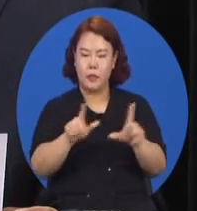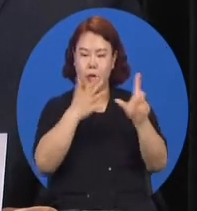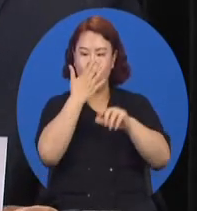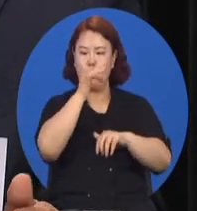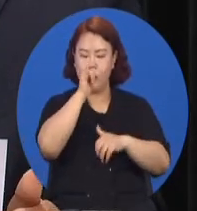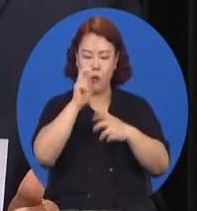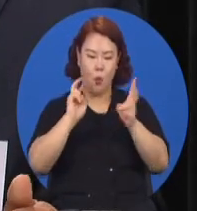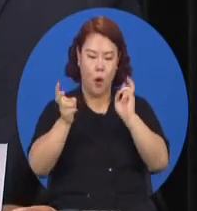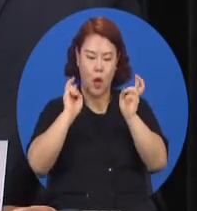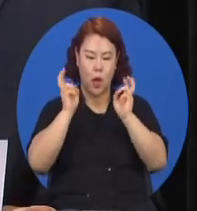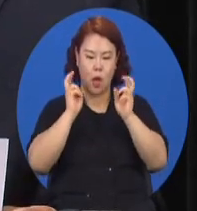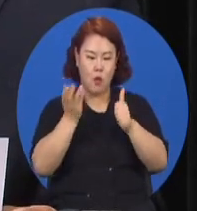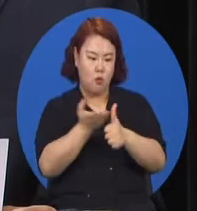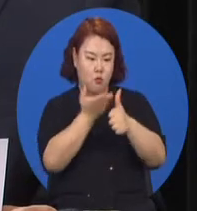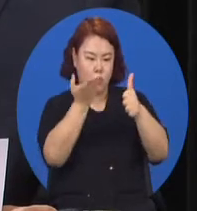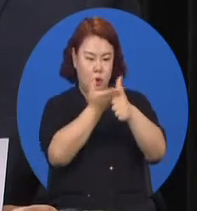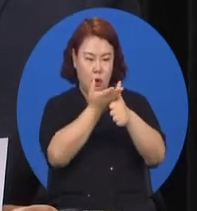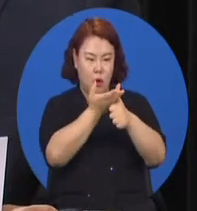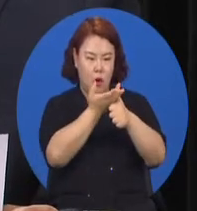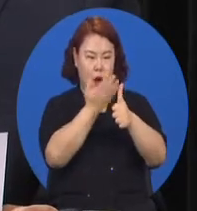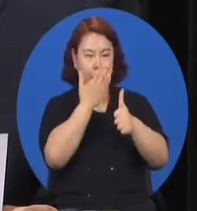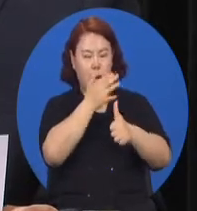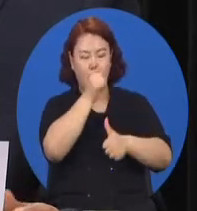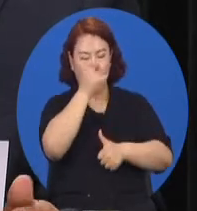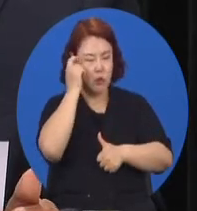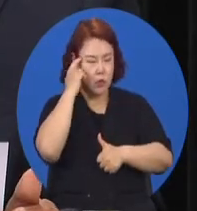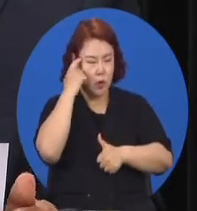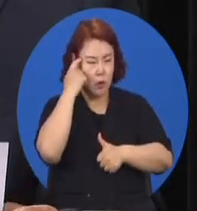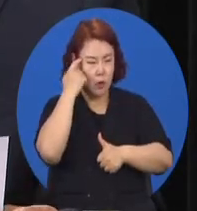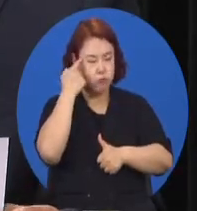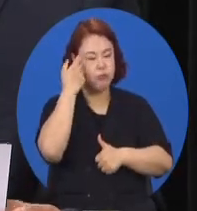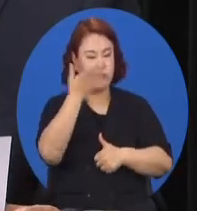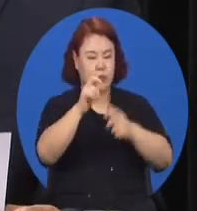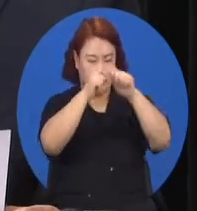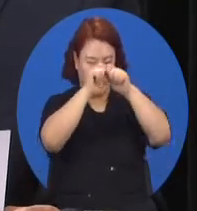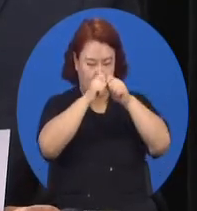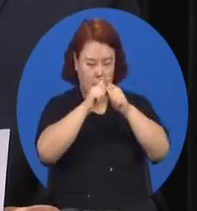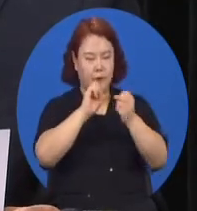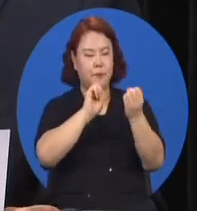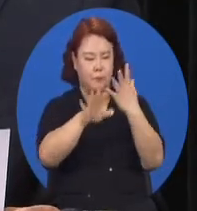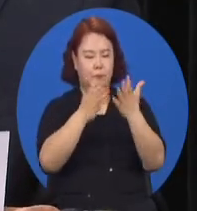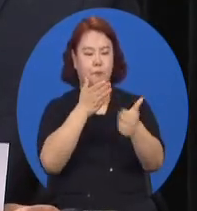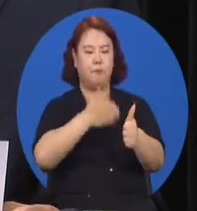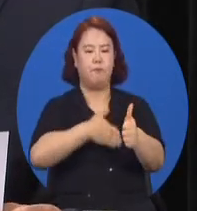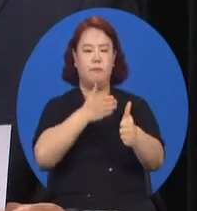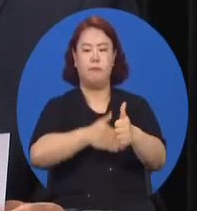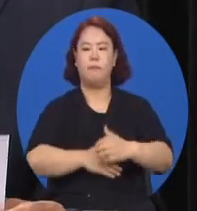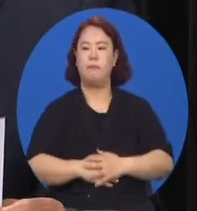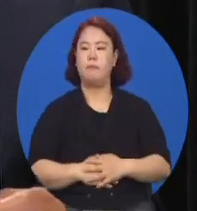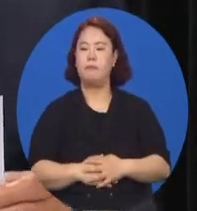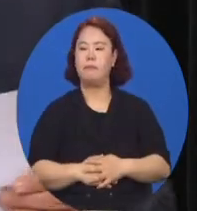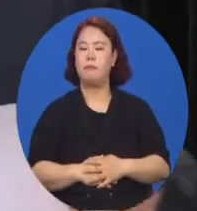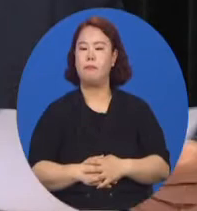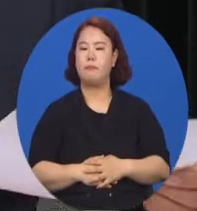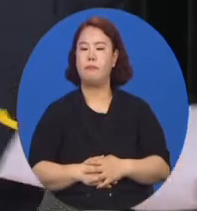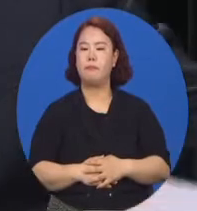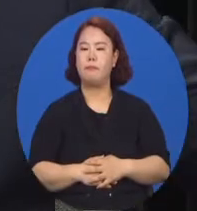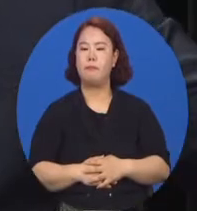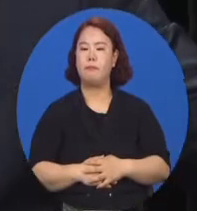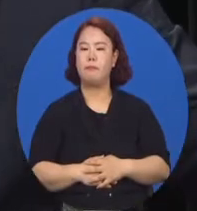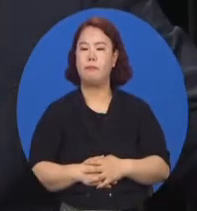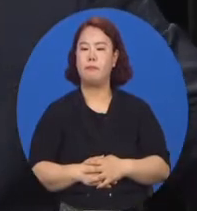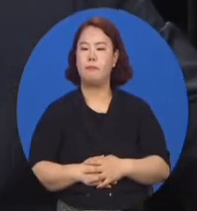육성해 나갈 수 있을 거라고 생각하시는지 등을 한번 자세히 설명을 해 주시기 바랍니다. 네, 답변해